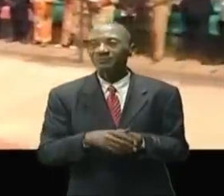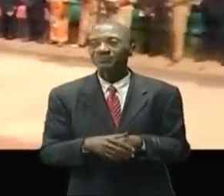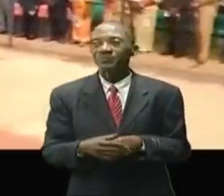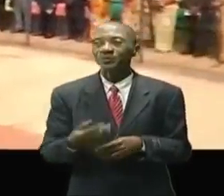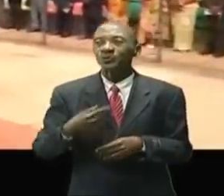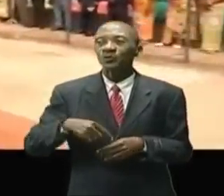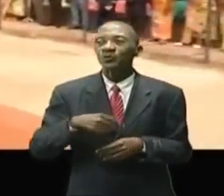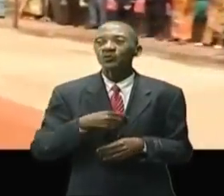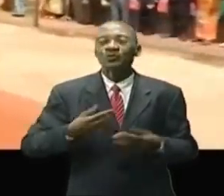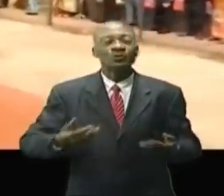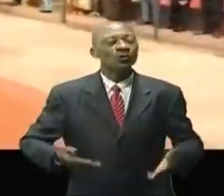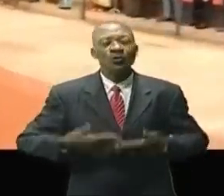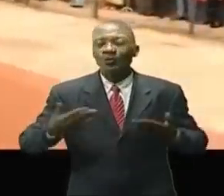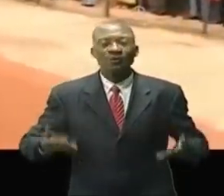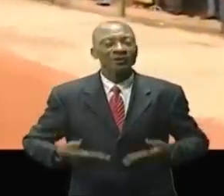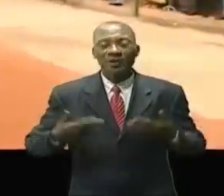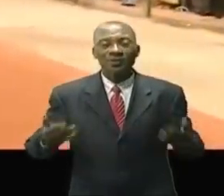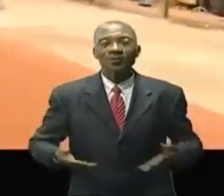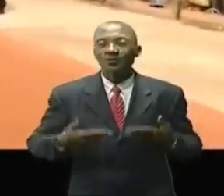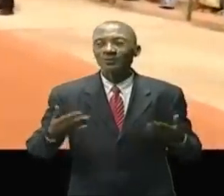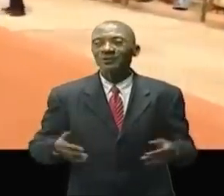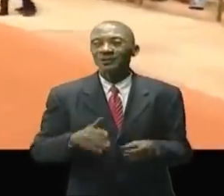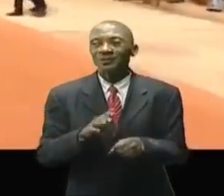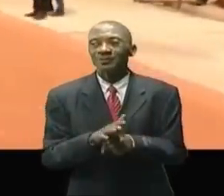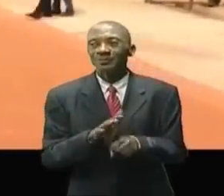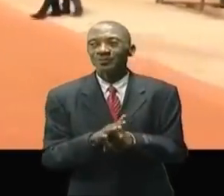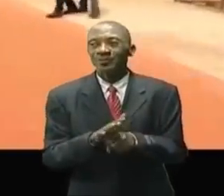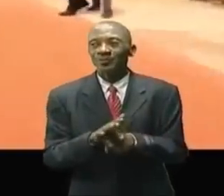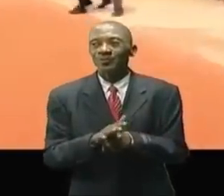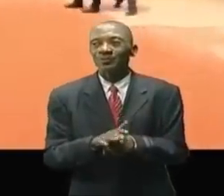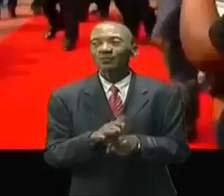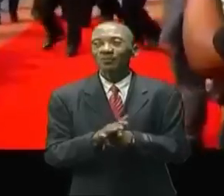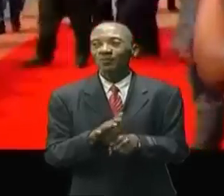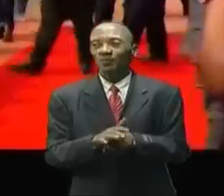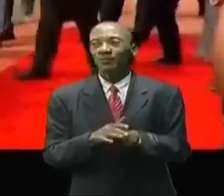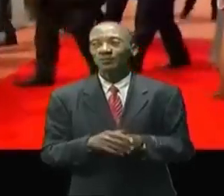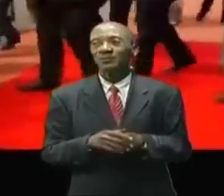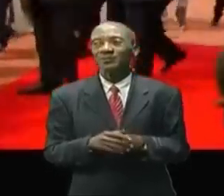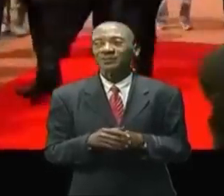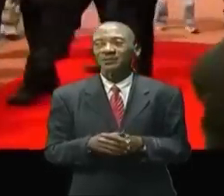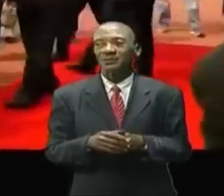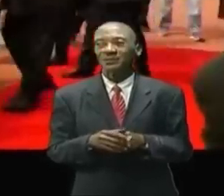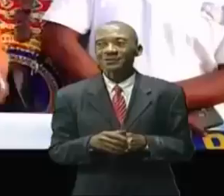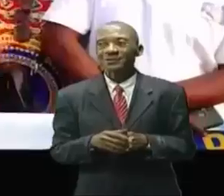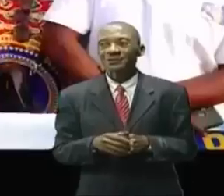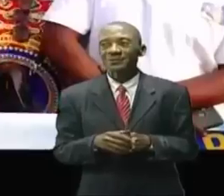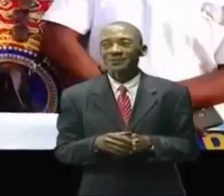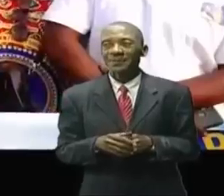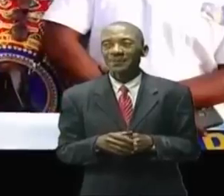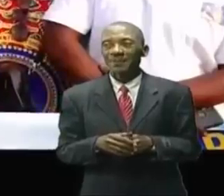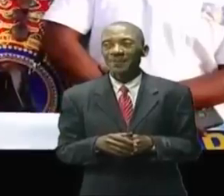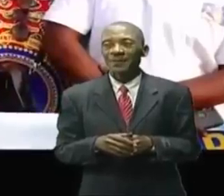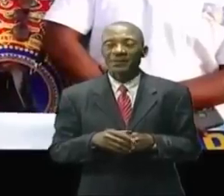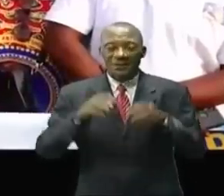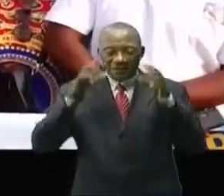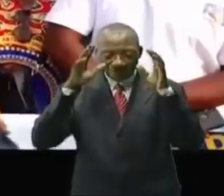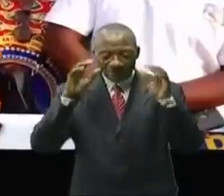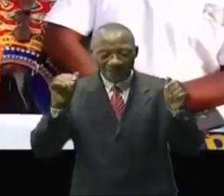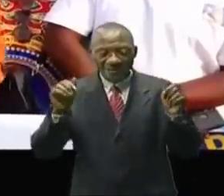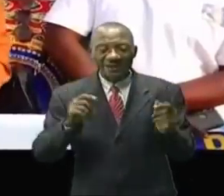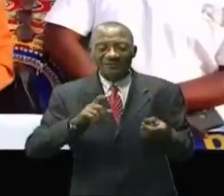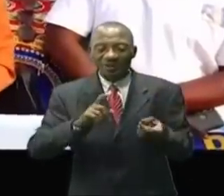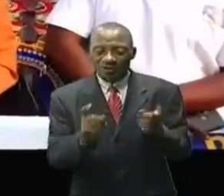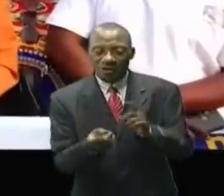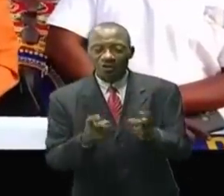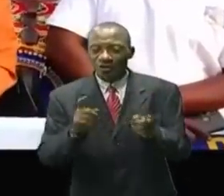de son passage ici et nous disons qu'il va transformer ce stade, il va transformer cette ville